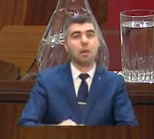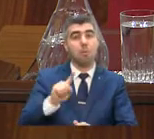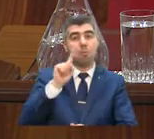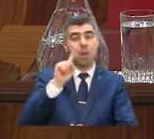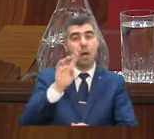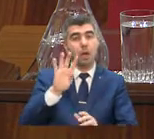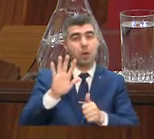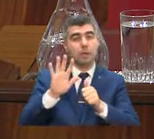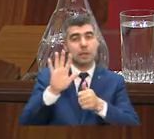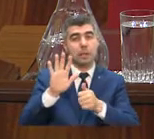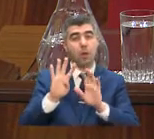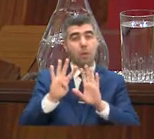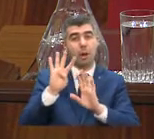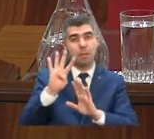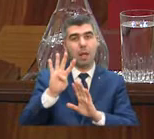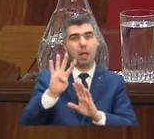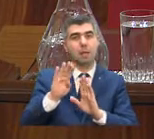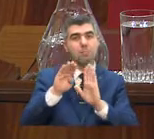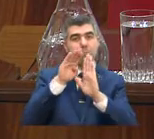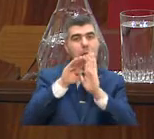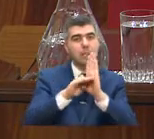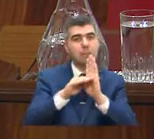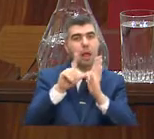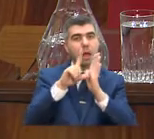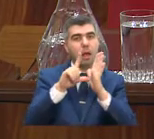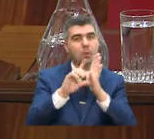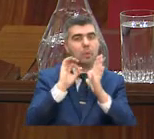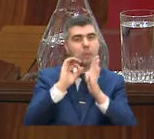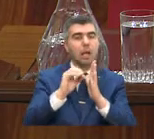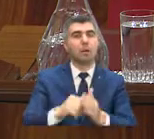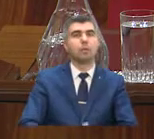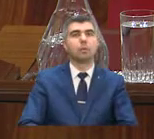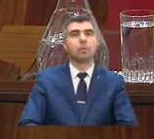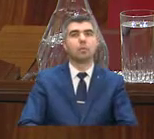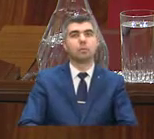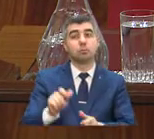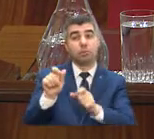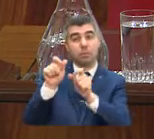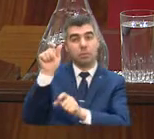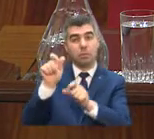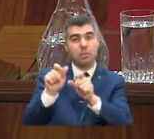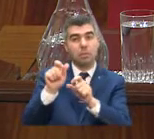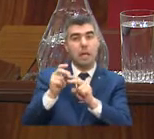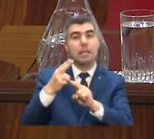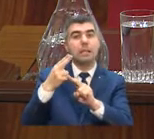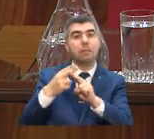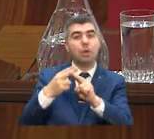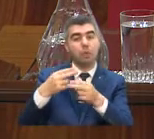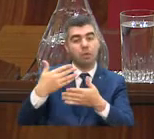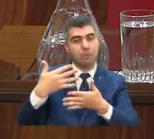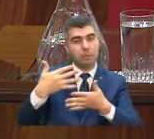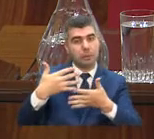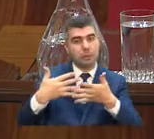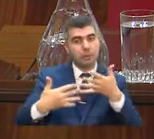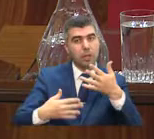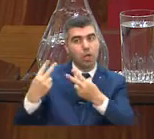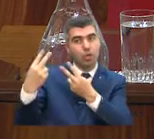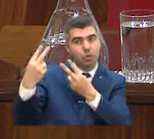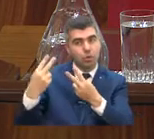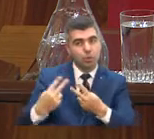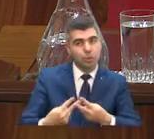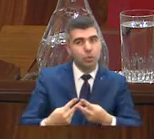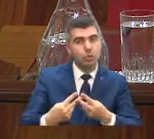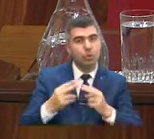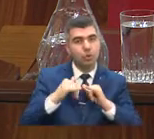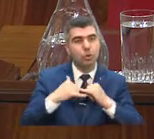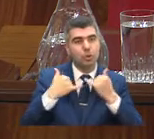147 147 نظام الداخلي مجلس النواب، وحيث أن السيدات والسادة النواب التالية أسماءهم تغيبوا عن الجلسة العامة